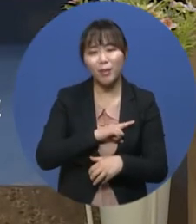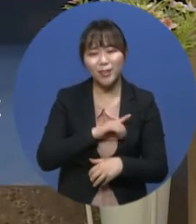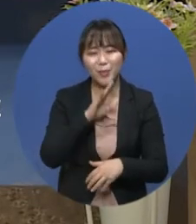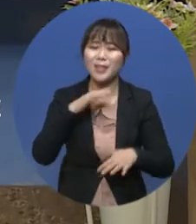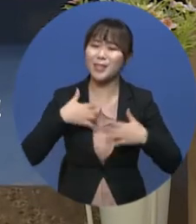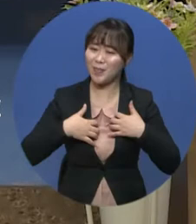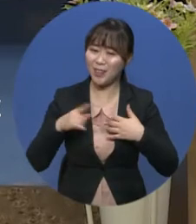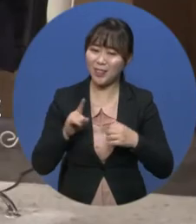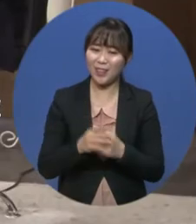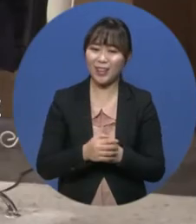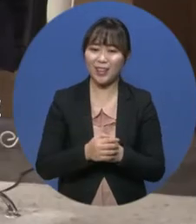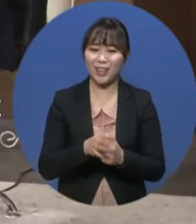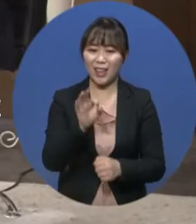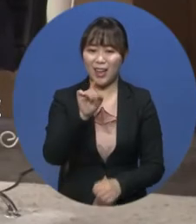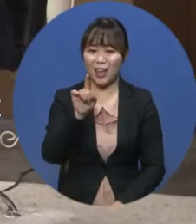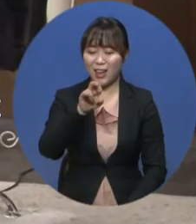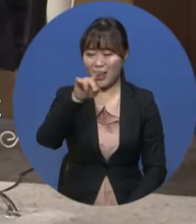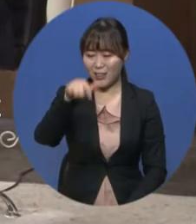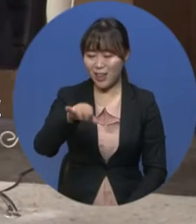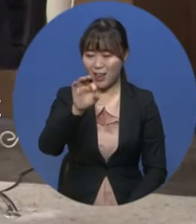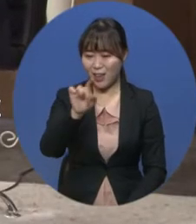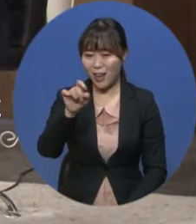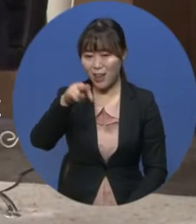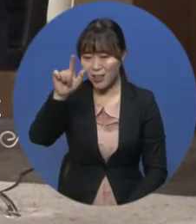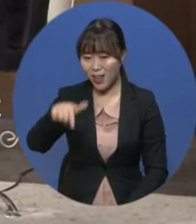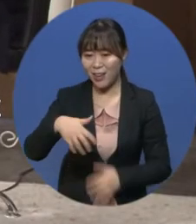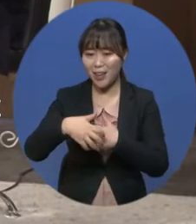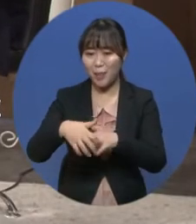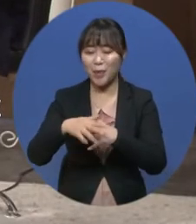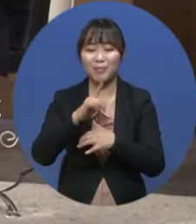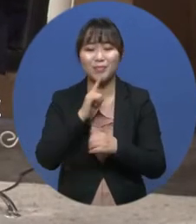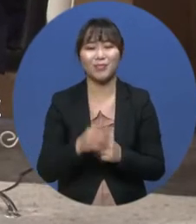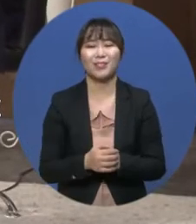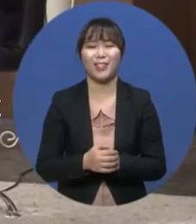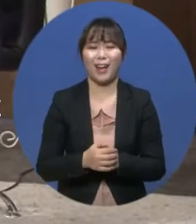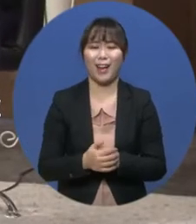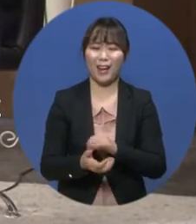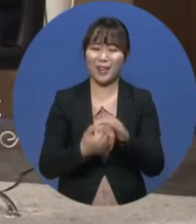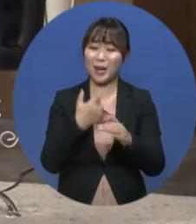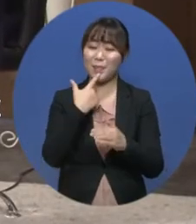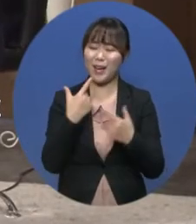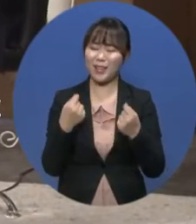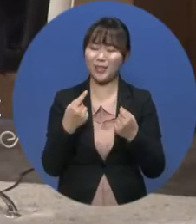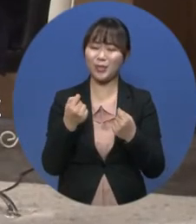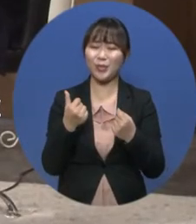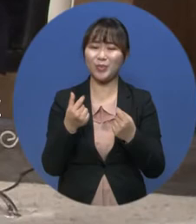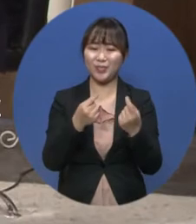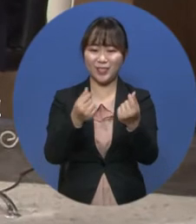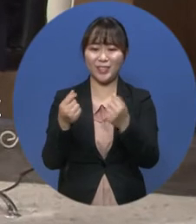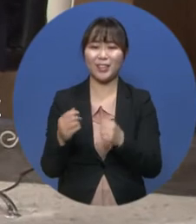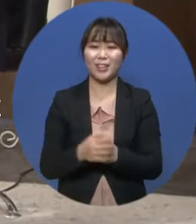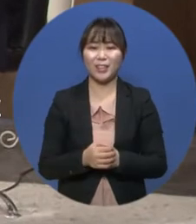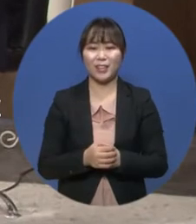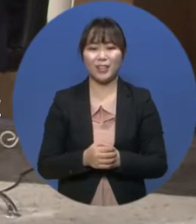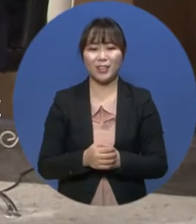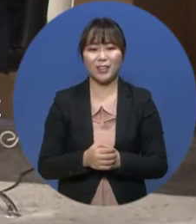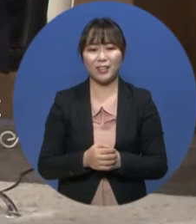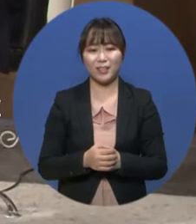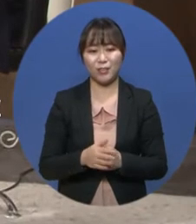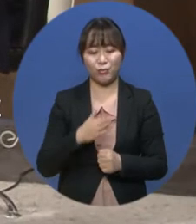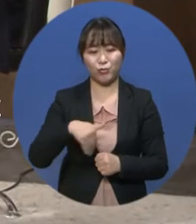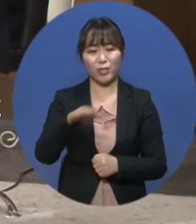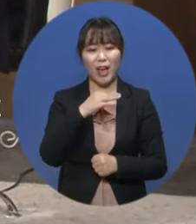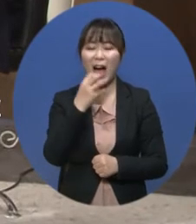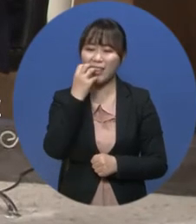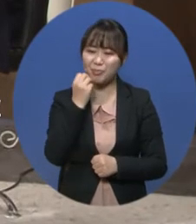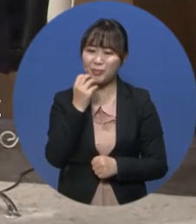재밌었는데 아사자가 점에 그 해인 이라는거 아까 말씀드린 것 조금 중복이 돼요 4 아사 가서 그 우리가